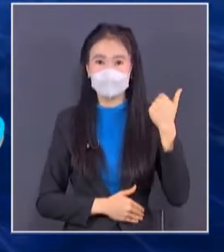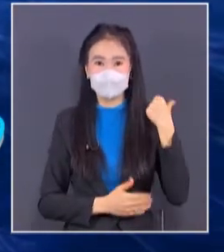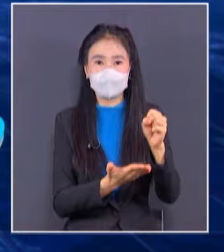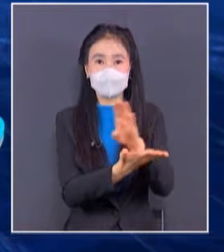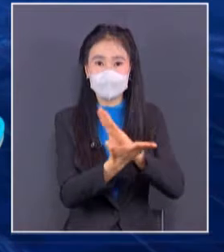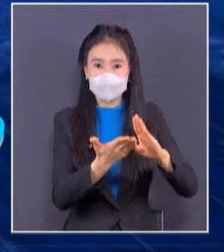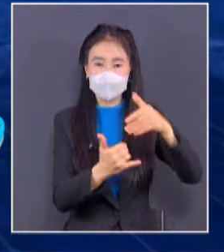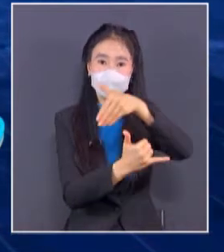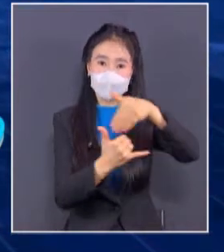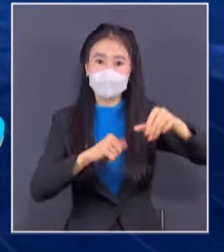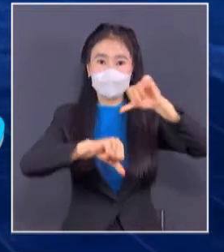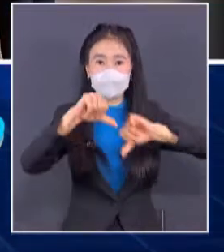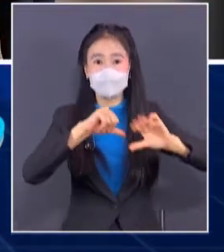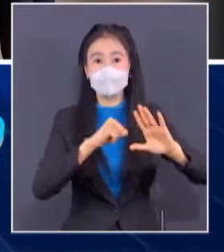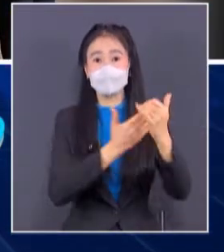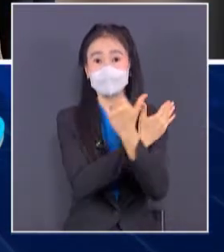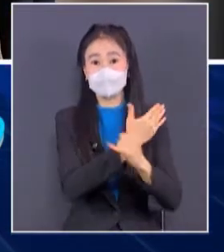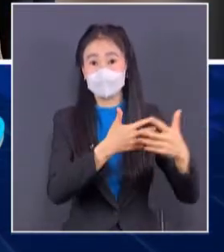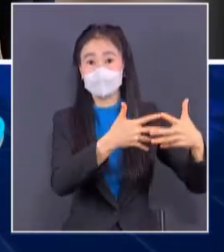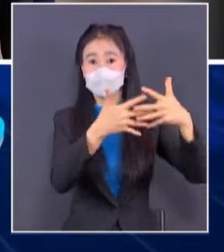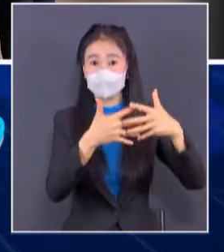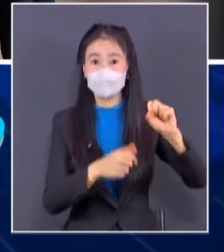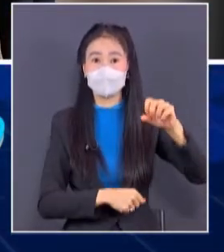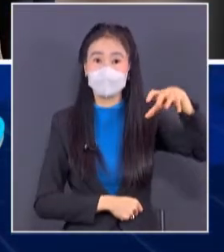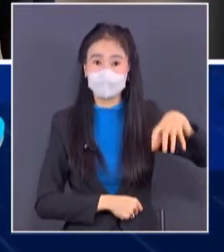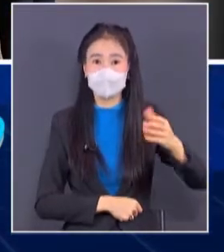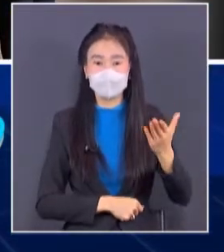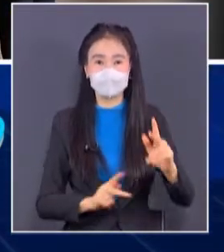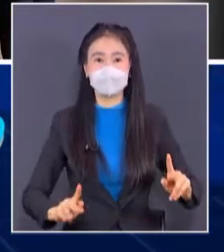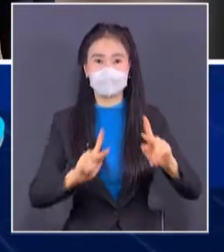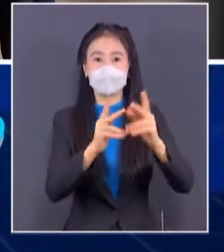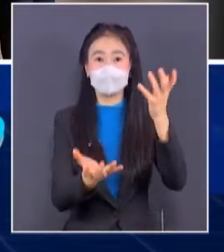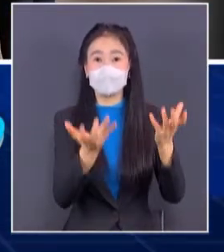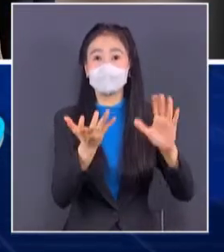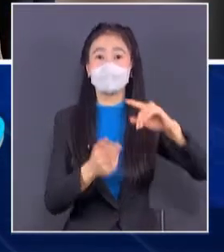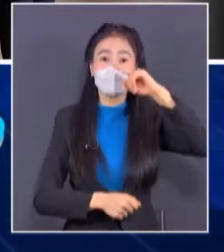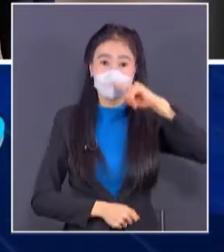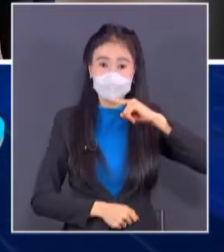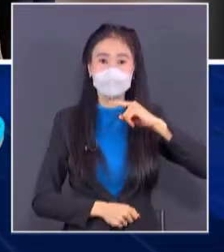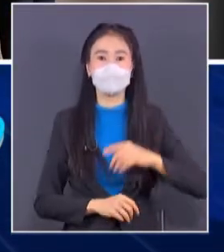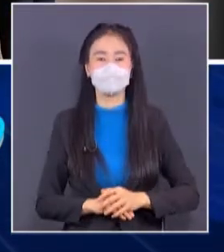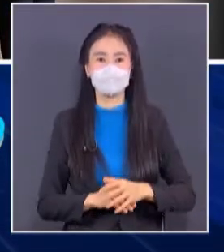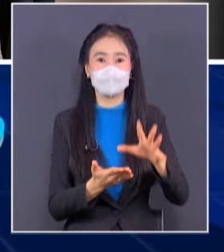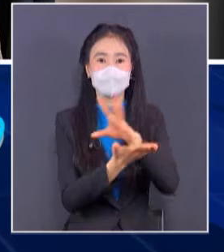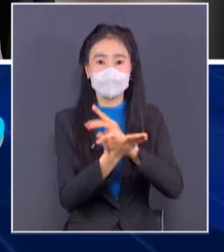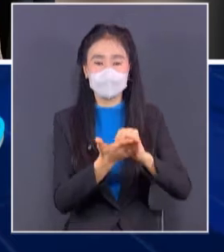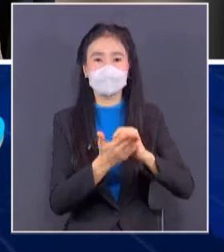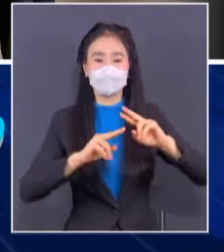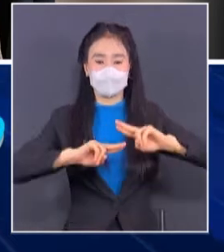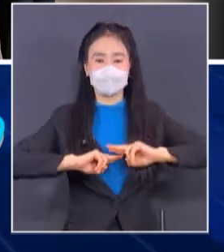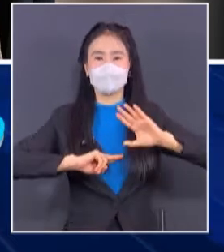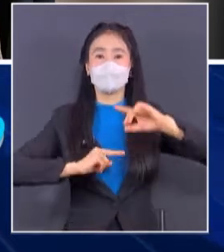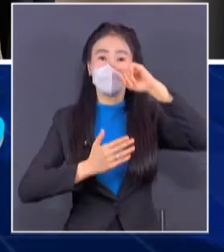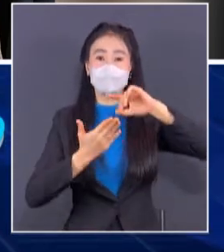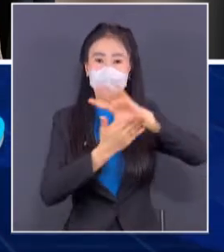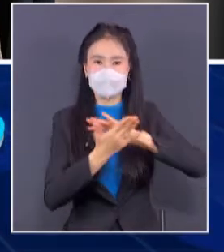าบันนิติวิทยาศาสตร์ของสหรัฐสำนักงานนิติวิทยาศาสตร์กระทรวงยุติธรรมของไทยแล้วก็รวมไปถึงมหาวิทยาลัยเอกชนในประเทศไทย